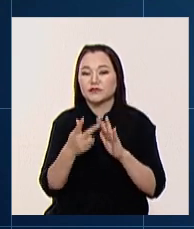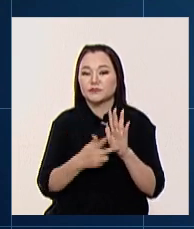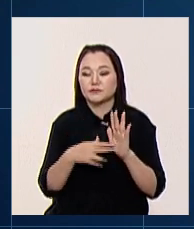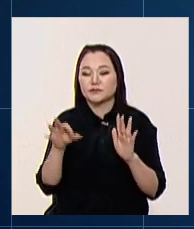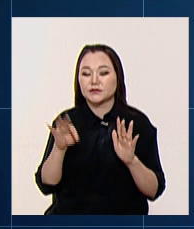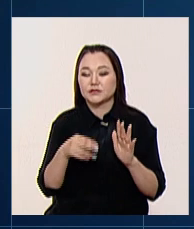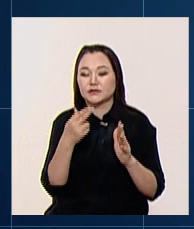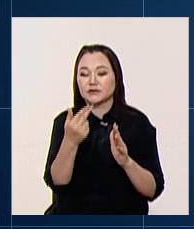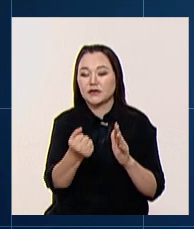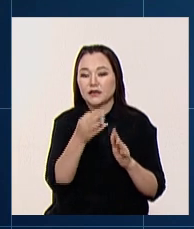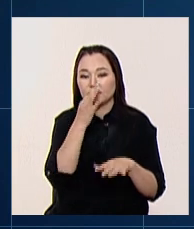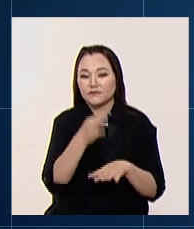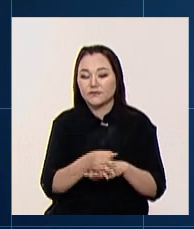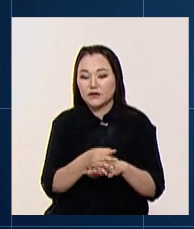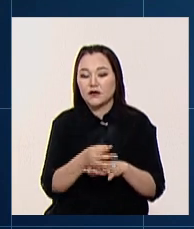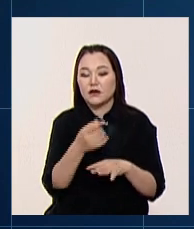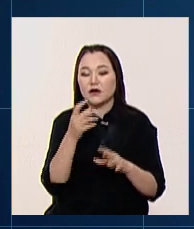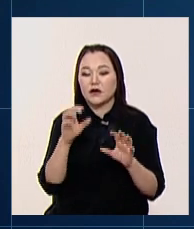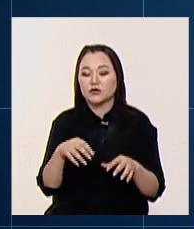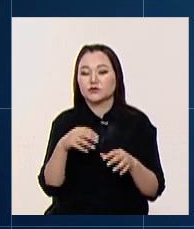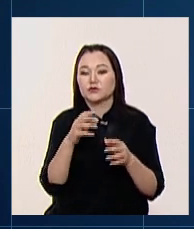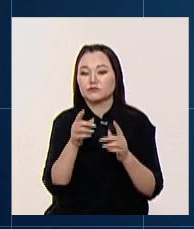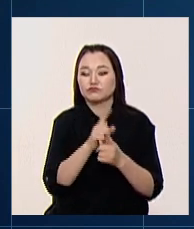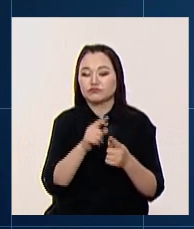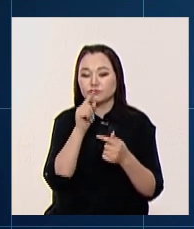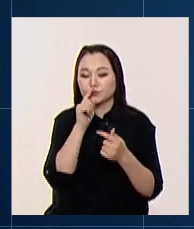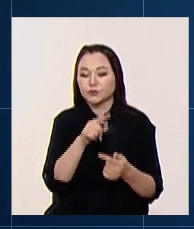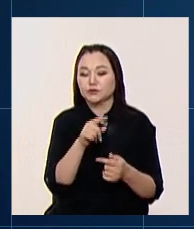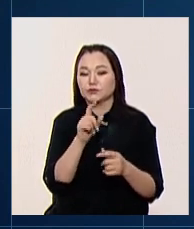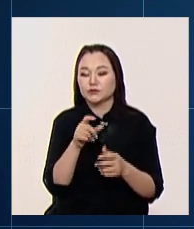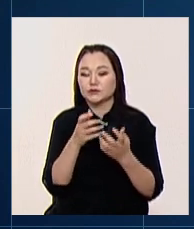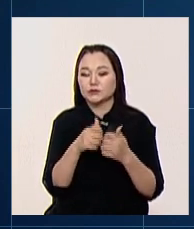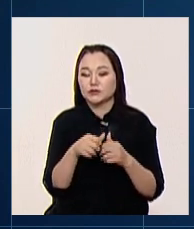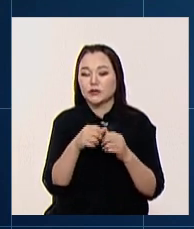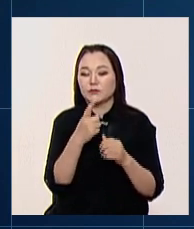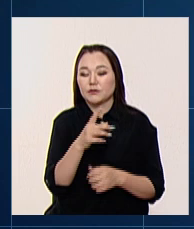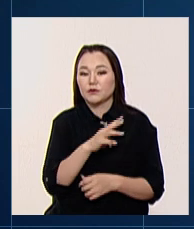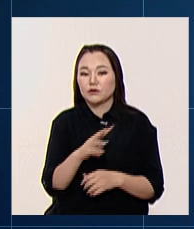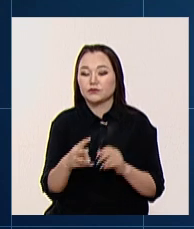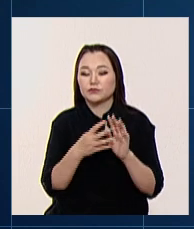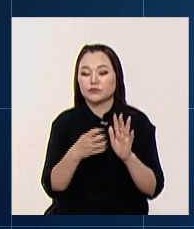77,18% «я» деп жауап берген, ал конституциялық түзетулерге қарсы азаматтар саны